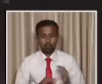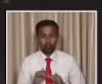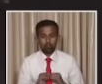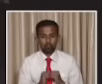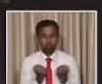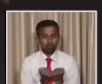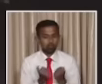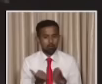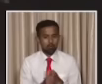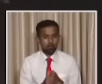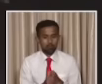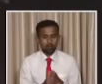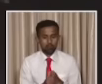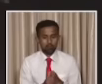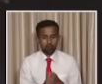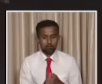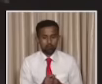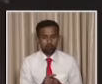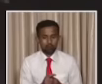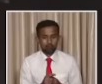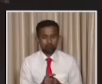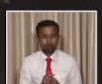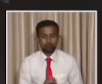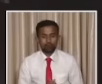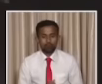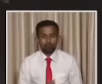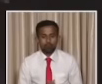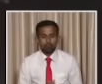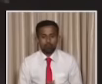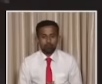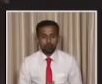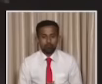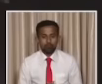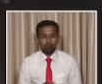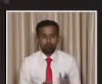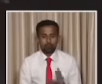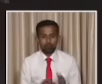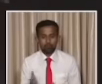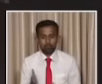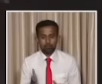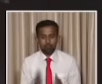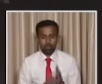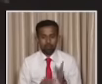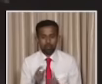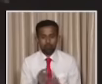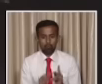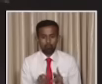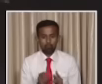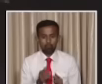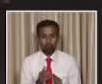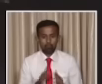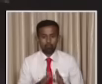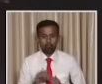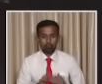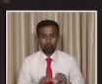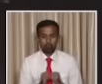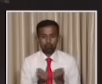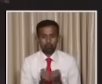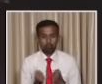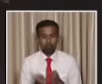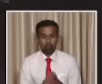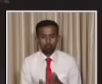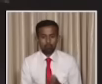ගැන ගරු සභාපතිතුමනි මේක මං හිතන්නේ කම්කරු අමාත්‍යාංශයේ යන්න ඕන. මේ වෘත්තීය සමිති හදන්න